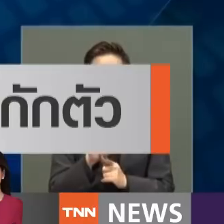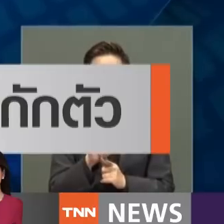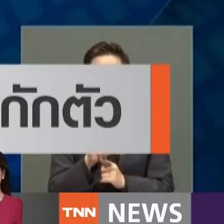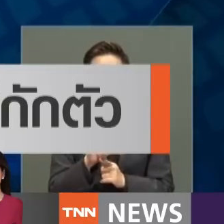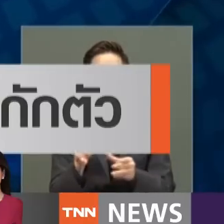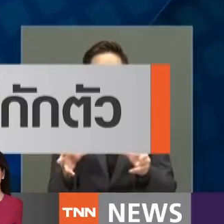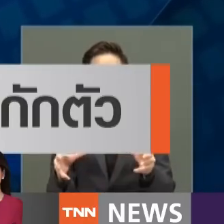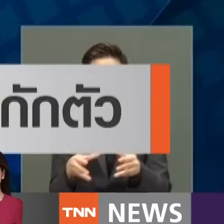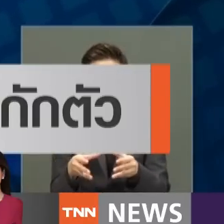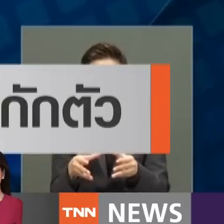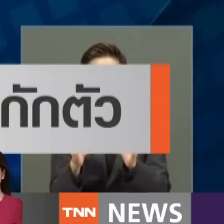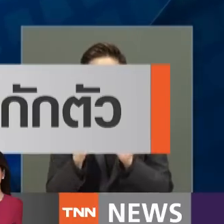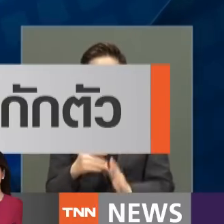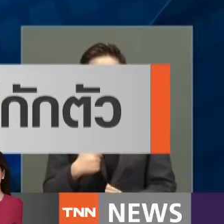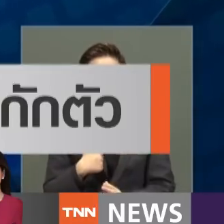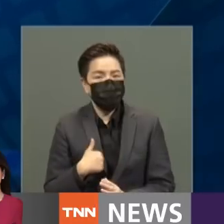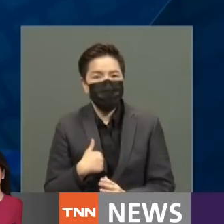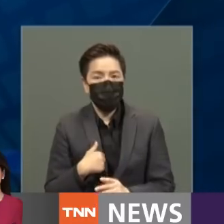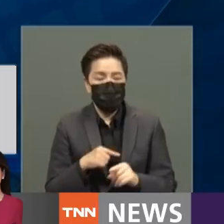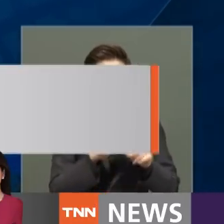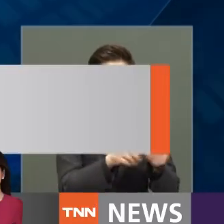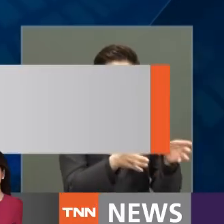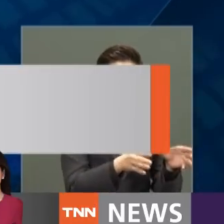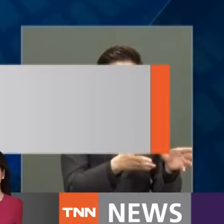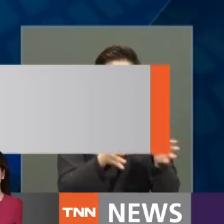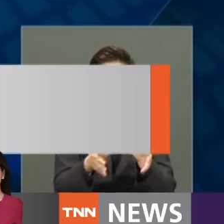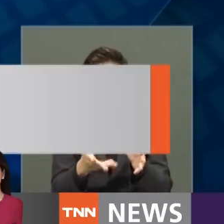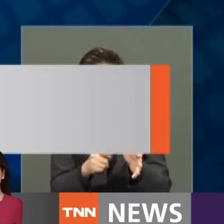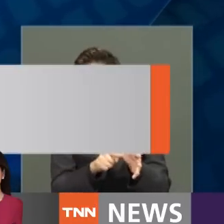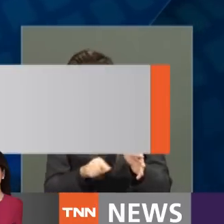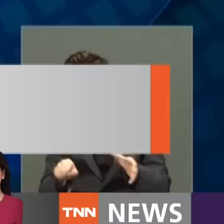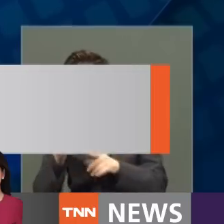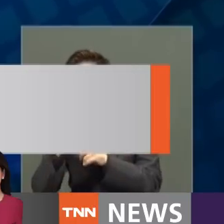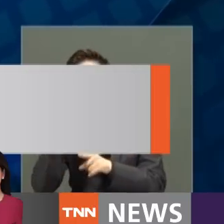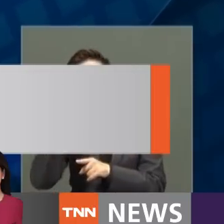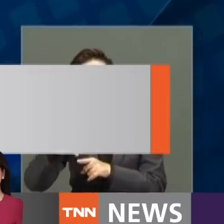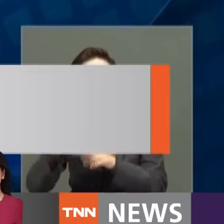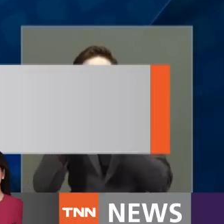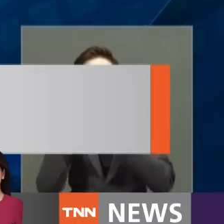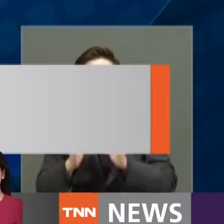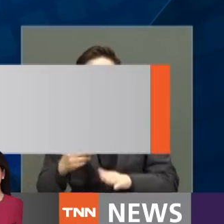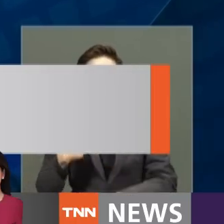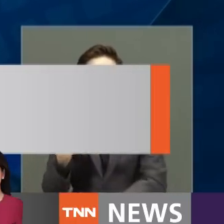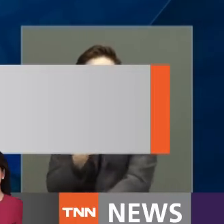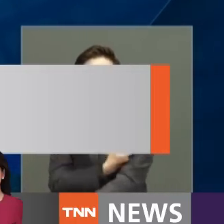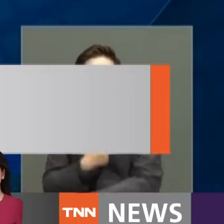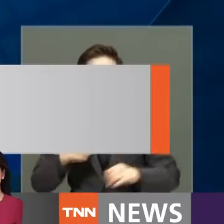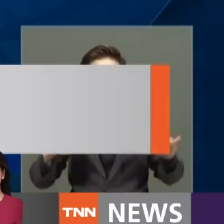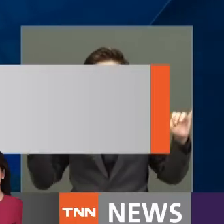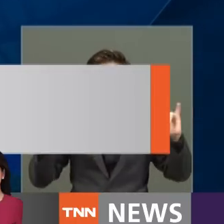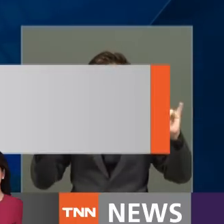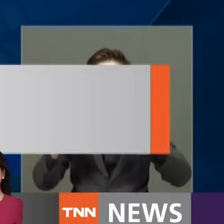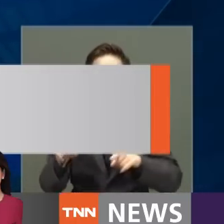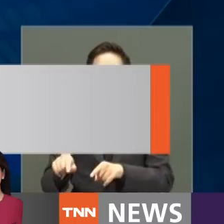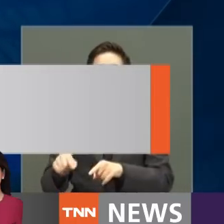กลุ่มคนที่อาจจะไม่เข้าเกณฑ์เลยทั้ง2ประเภทอันนี้เป็นใครบ้างเช่นคนที่ยังไม่ได้รับวัคซีนเลยนะคะ